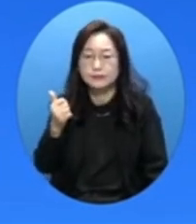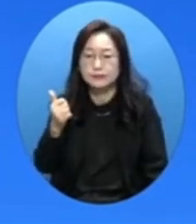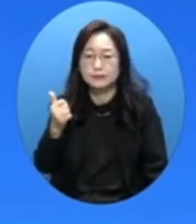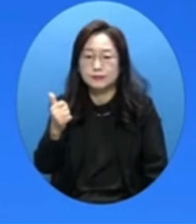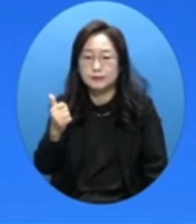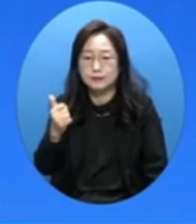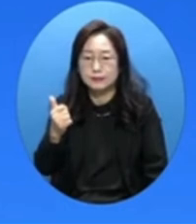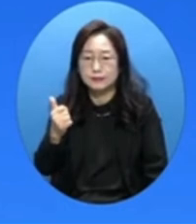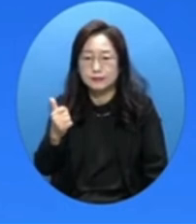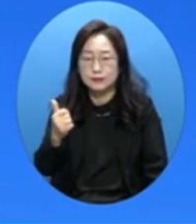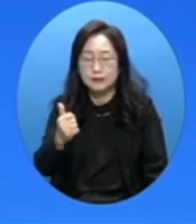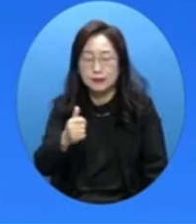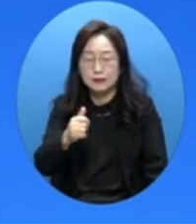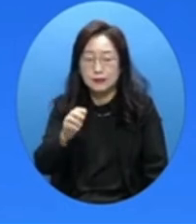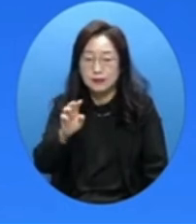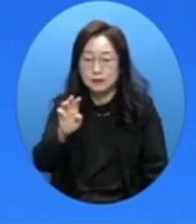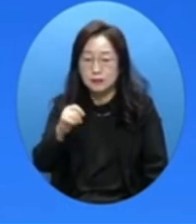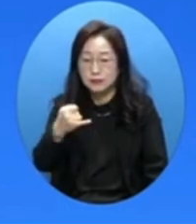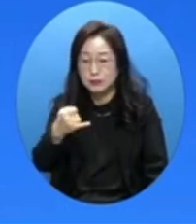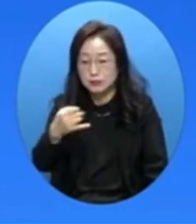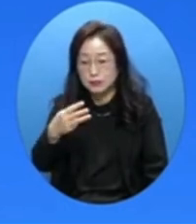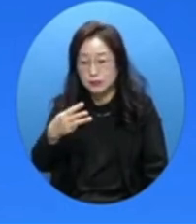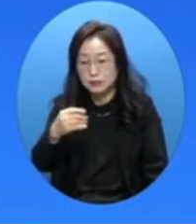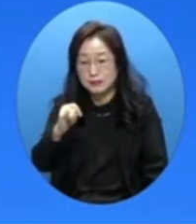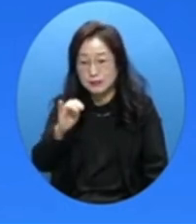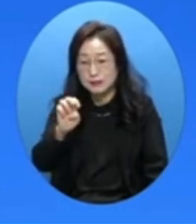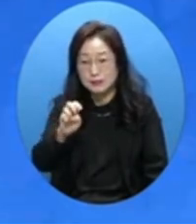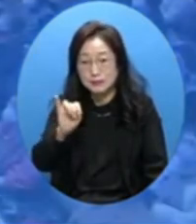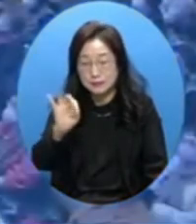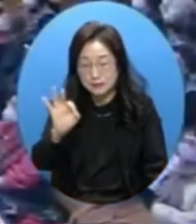크리핑 패럴리시스라고 하는